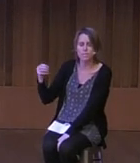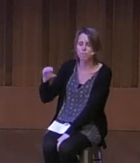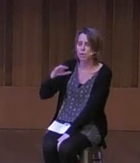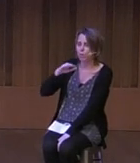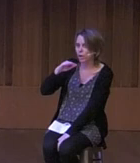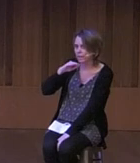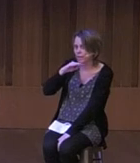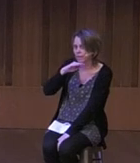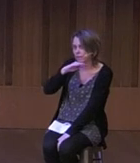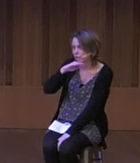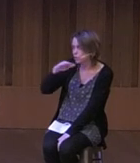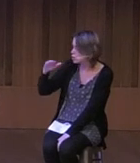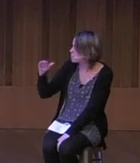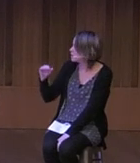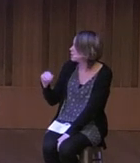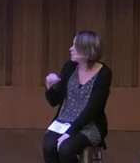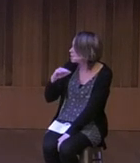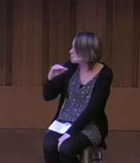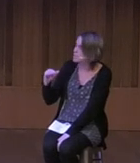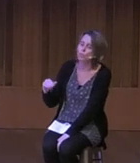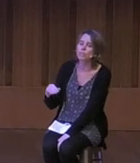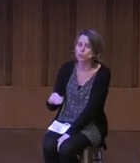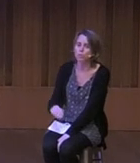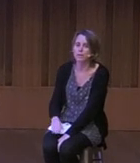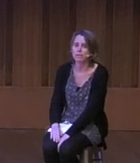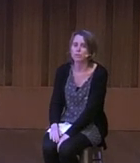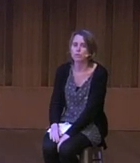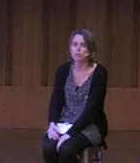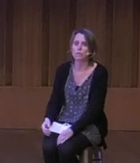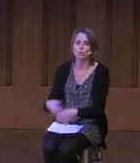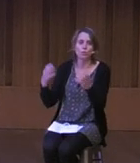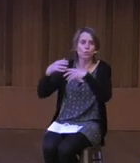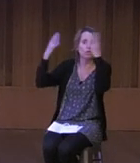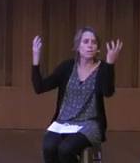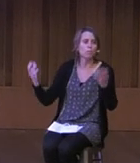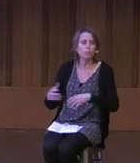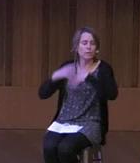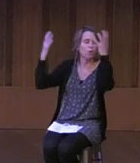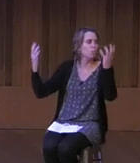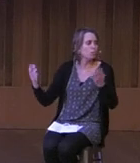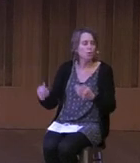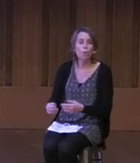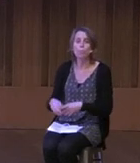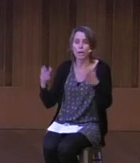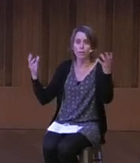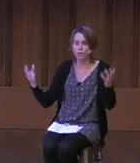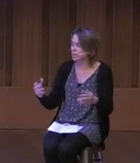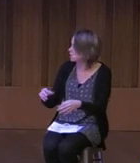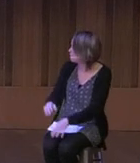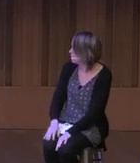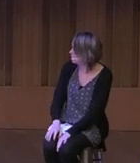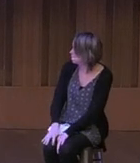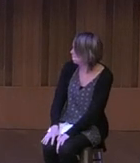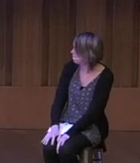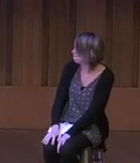si volguéssim, però en realitat tot es manté, diguéssim, bastant uniforme, no es desenvolupa de cop un bolet, no, que